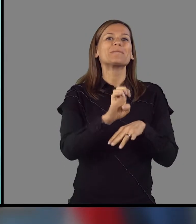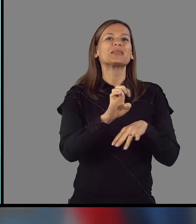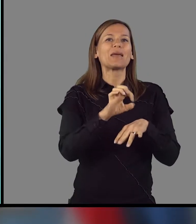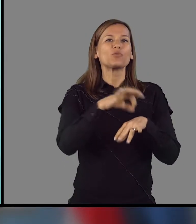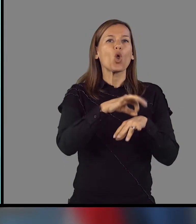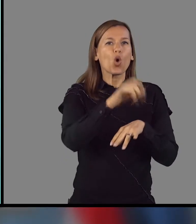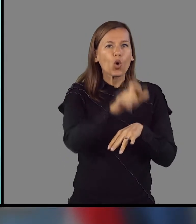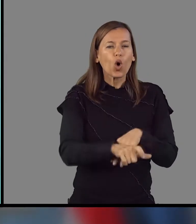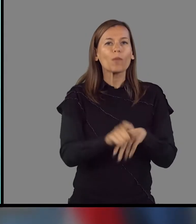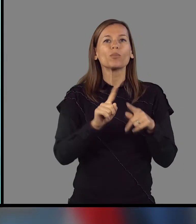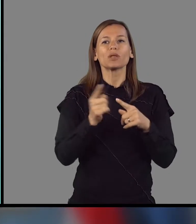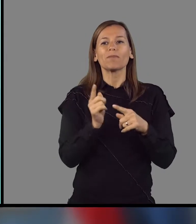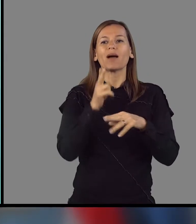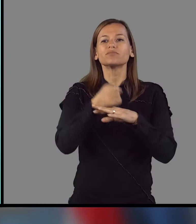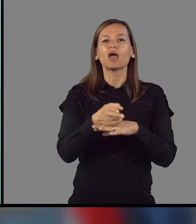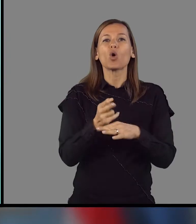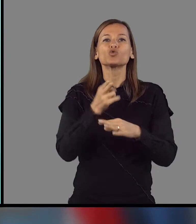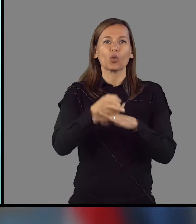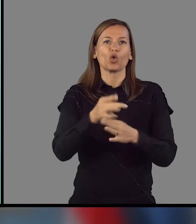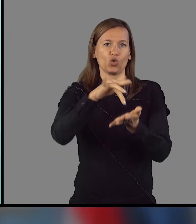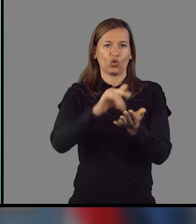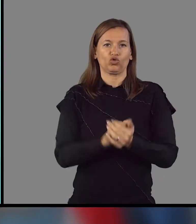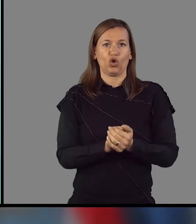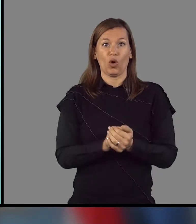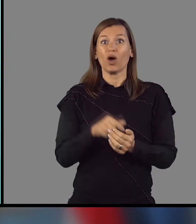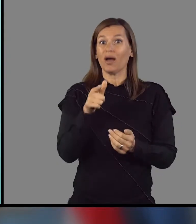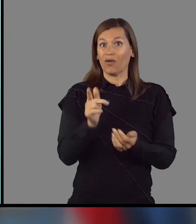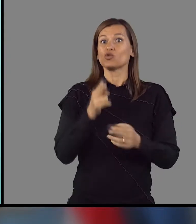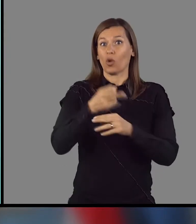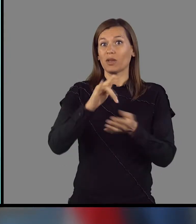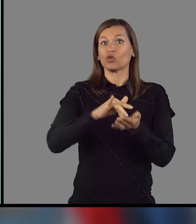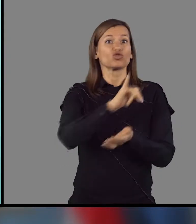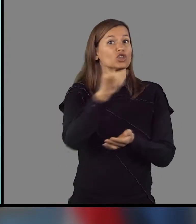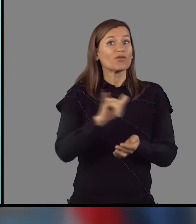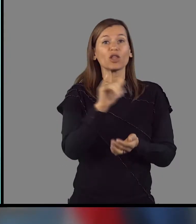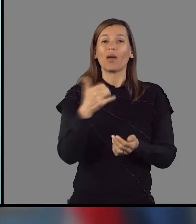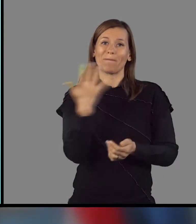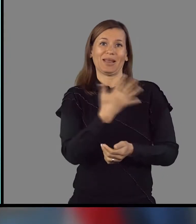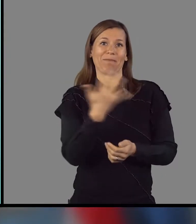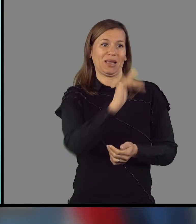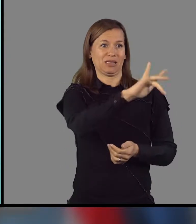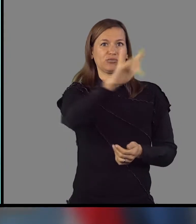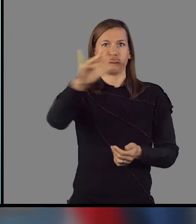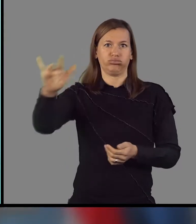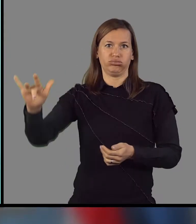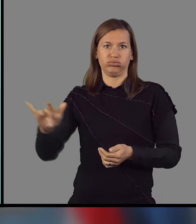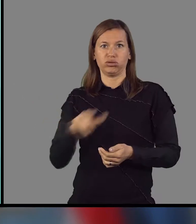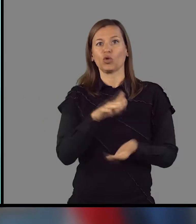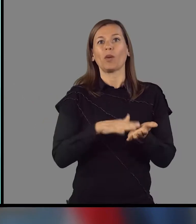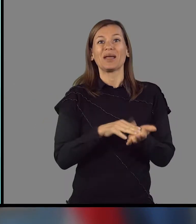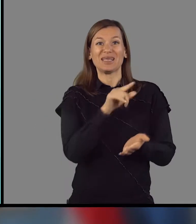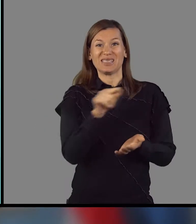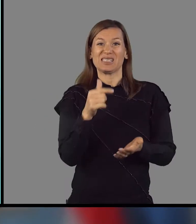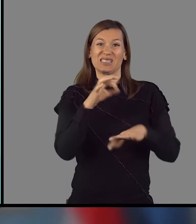na vstopno točko. Vstopnih točk je ta trenutek še vedno 55, kot smo jih definirali, to se pravi tisti zdravstveni domovi,